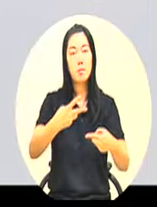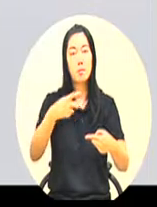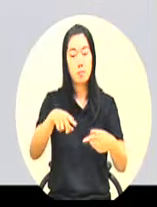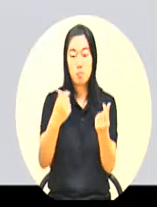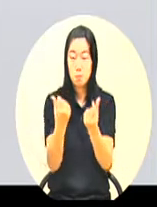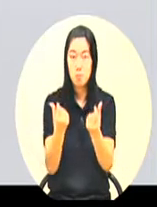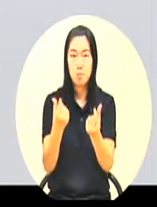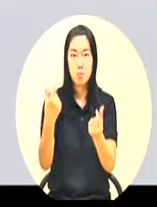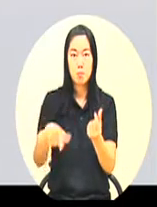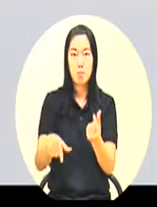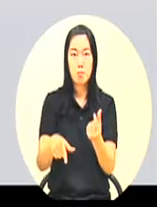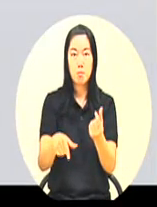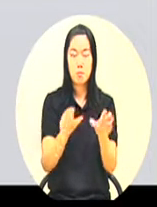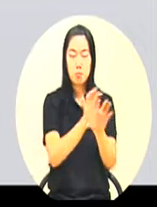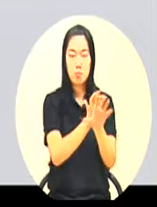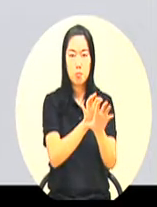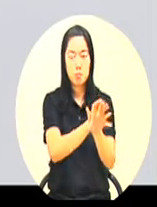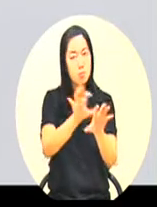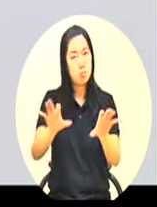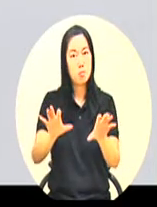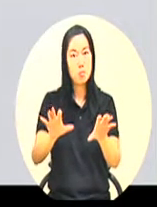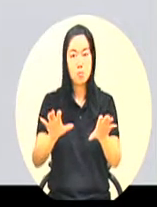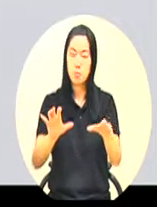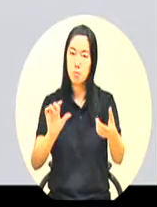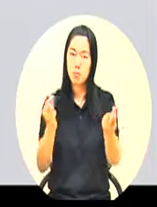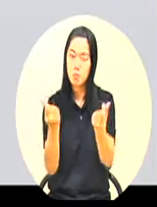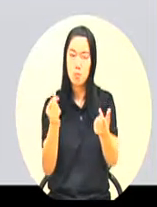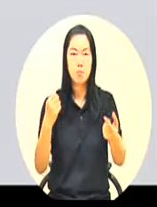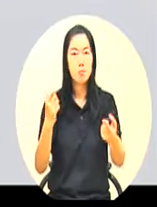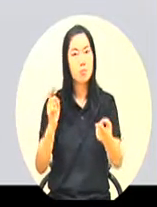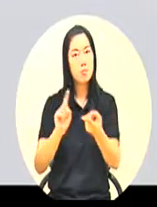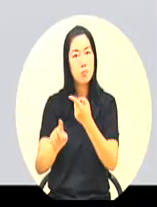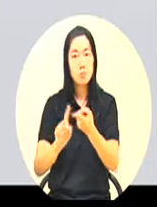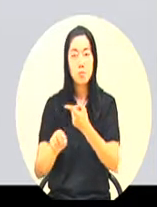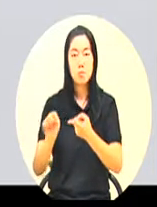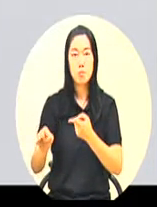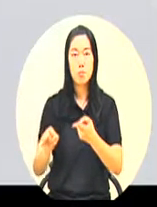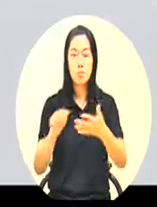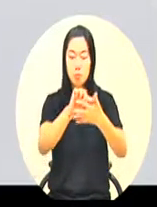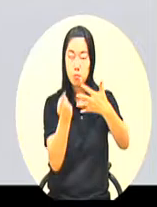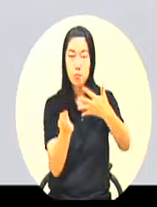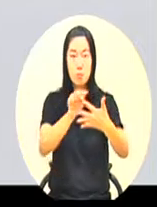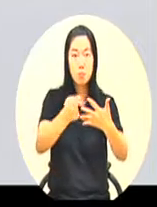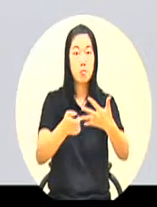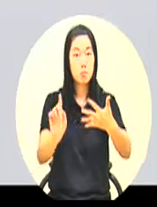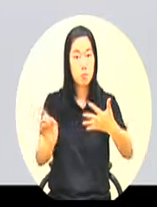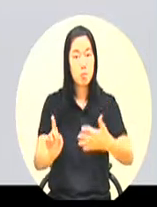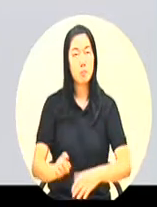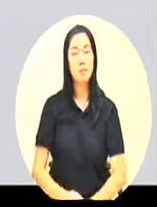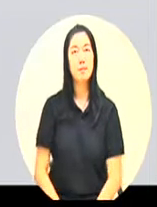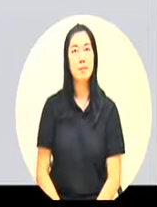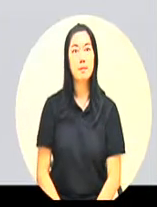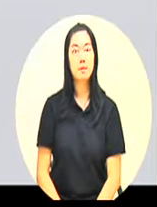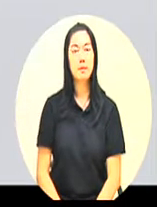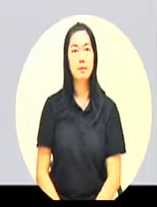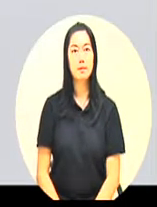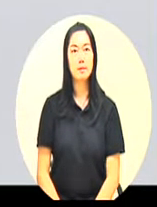类似，但是版本又不太相同。那这两个案子，他处理的先后程序应该如何？